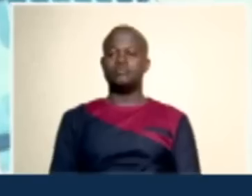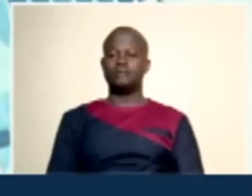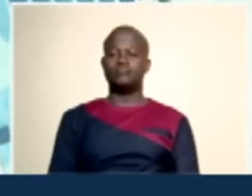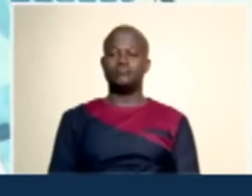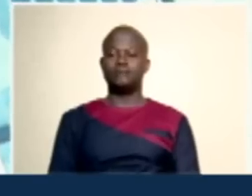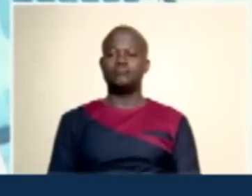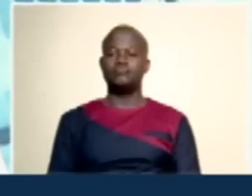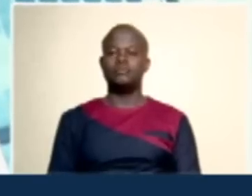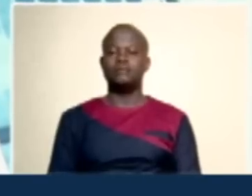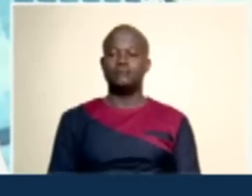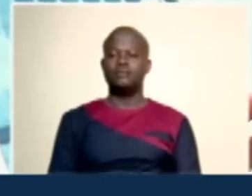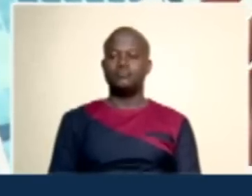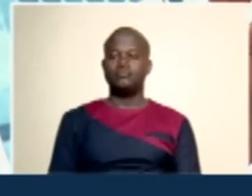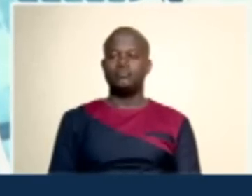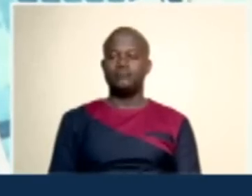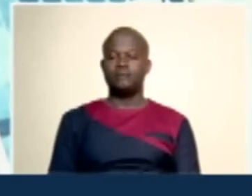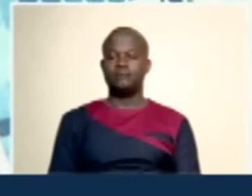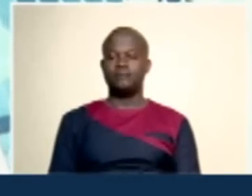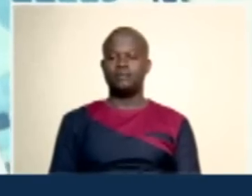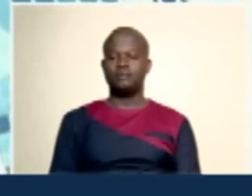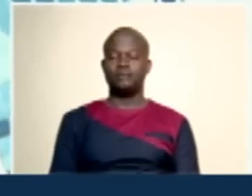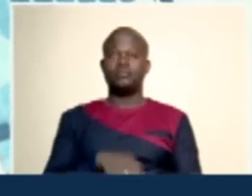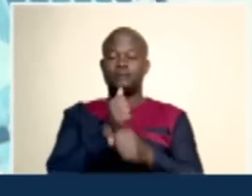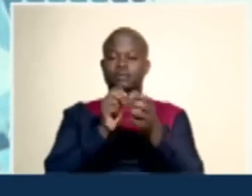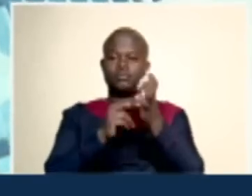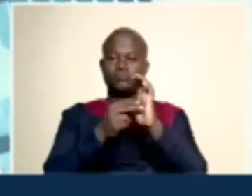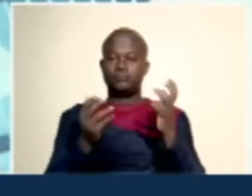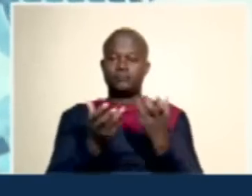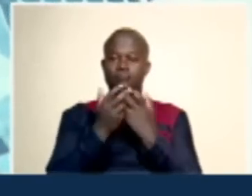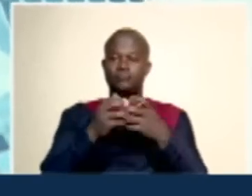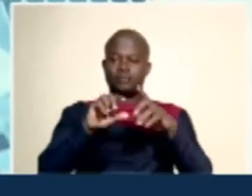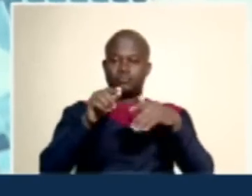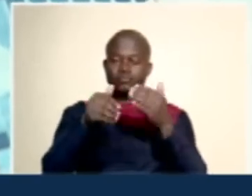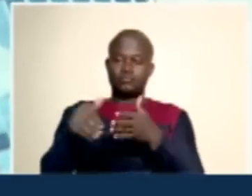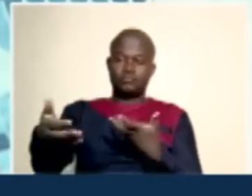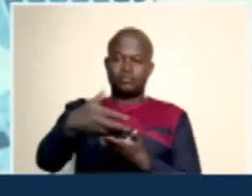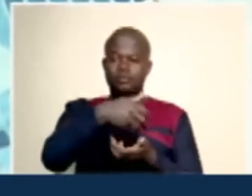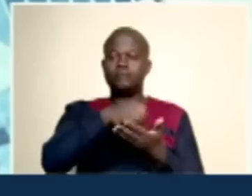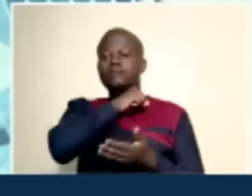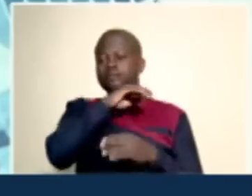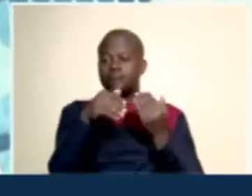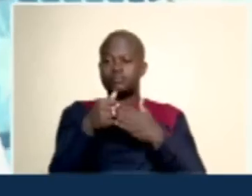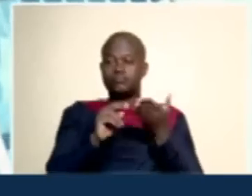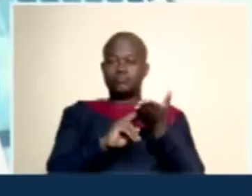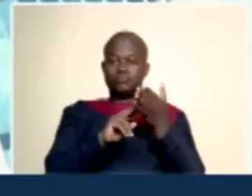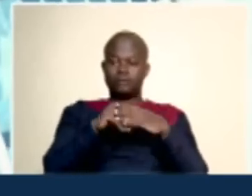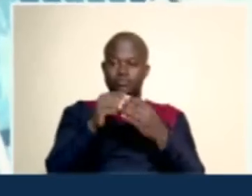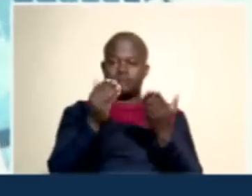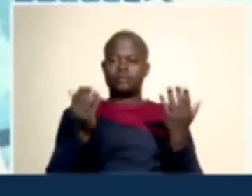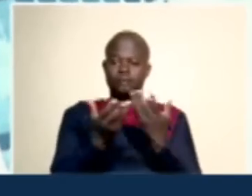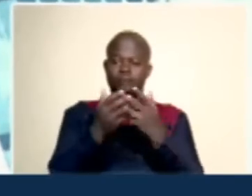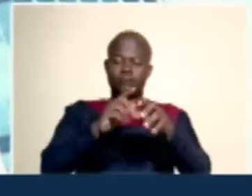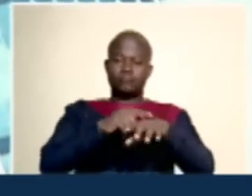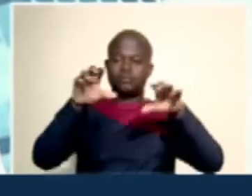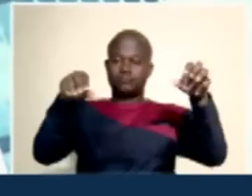Management where we've deployed smart bins across different Twakoze umushinga ujyanye n'ibi moteri bikusanyirizwamo imyanda aho twifashishije moteri bigezweho